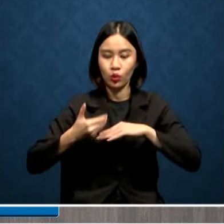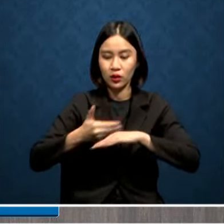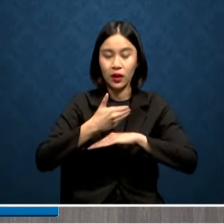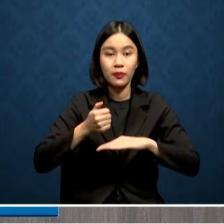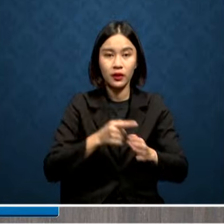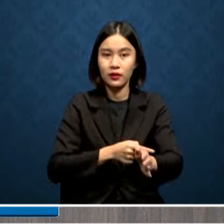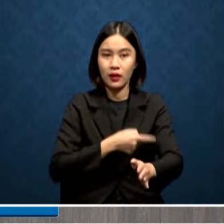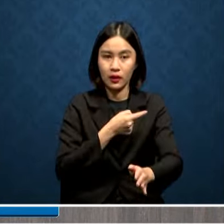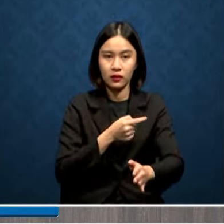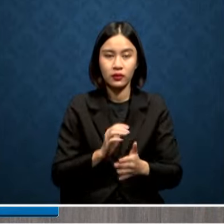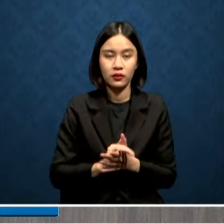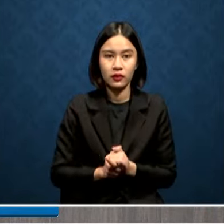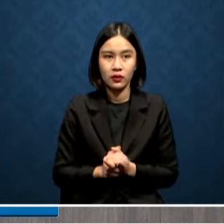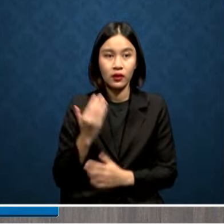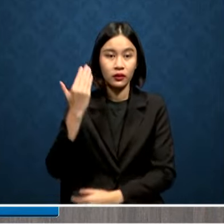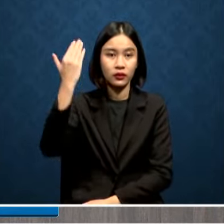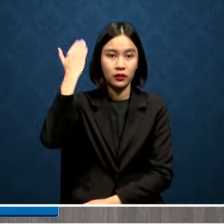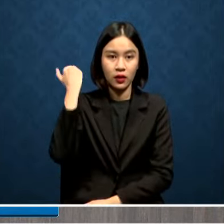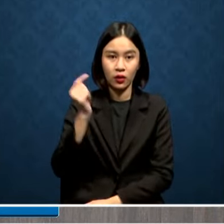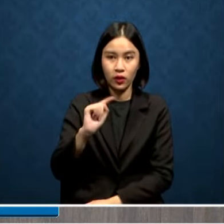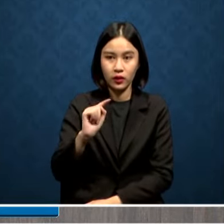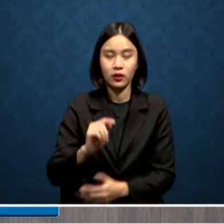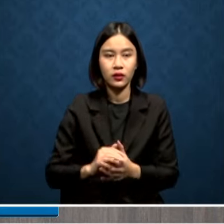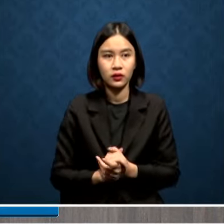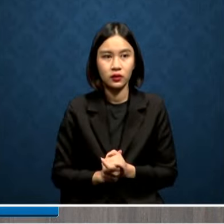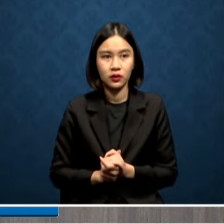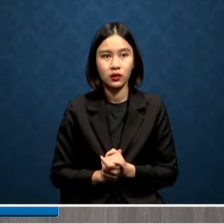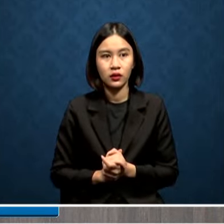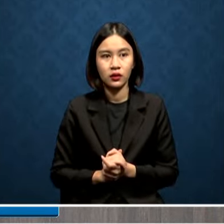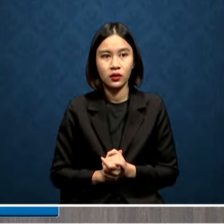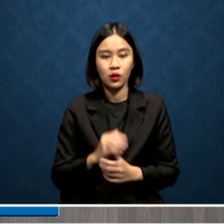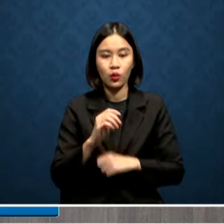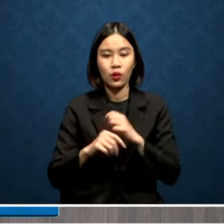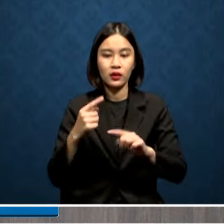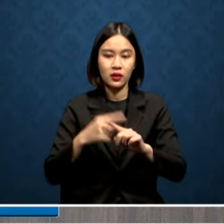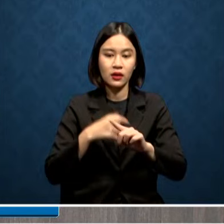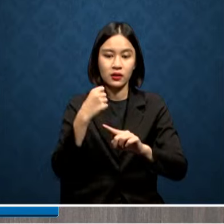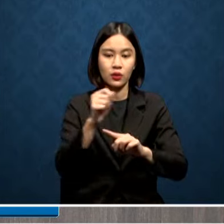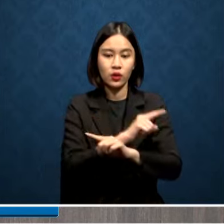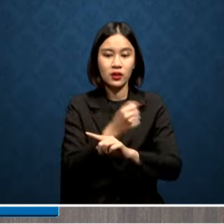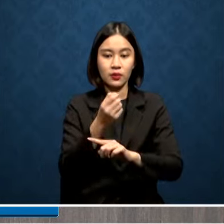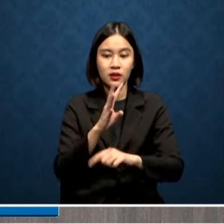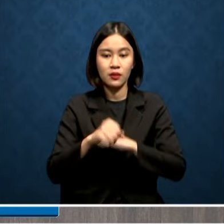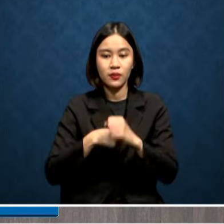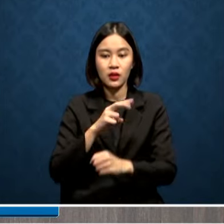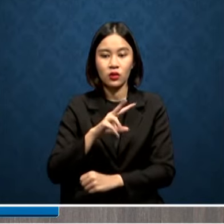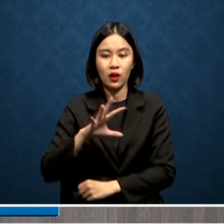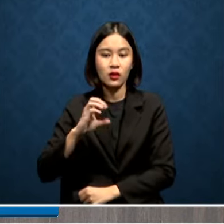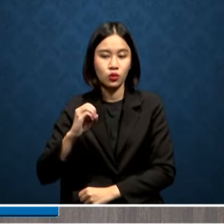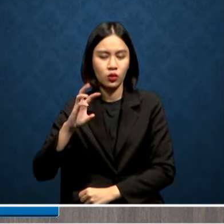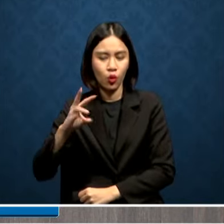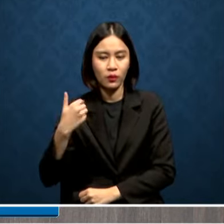มาตลอดสมัยก่อนท่านประธานครับ 14ตุลาคม2516เกิด